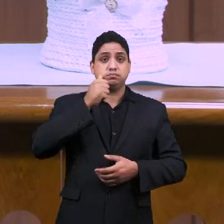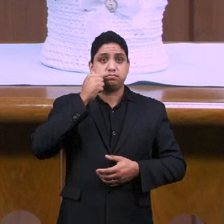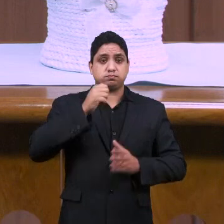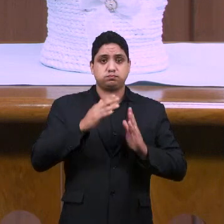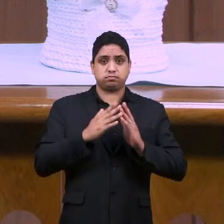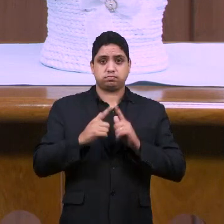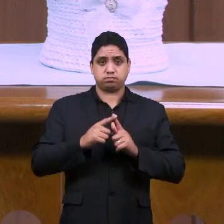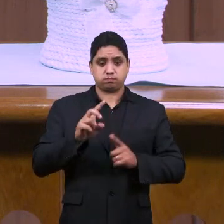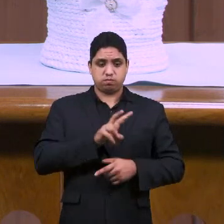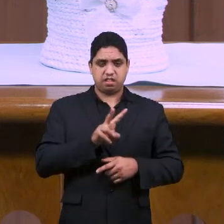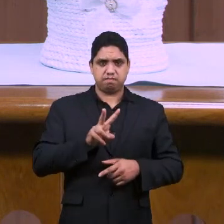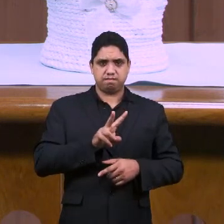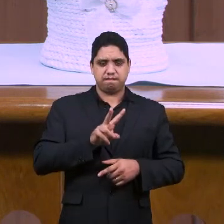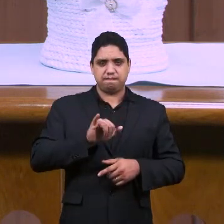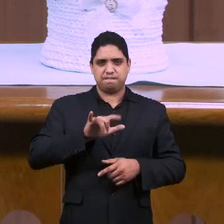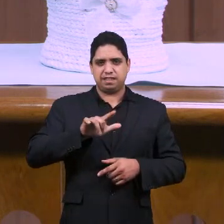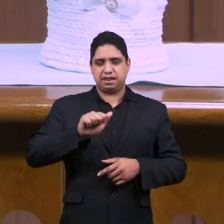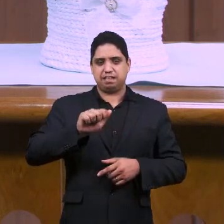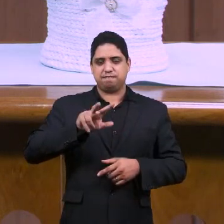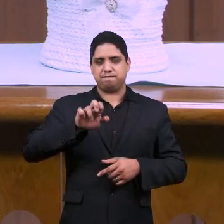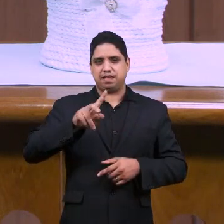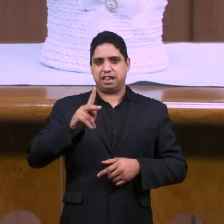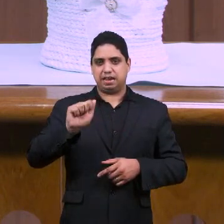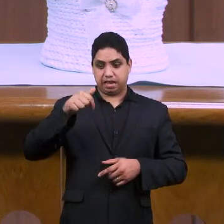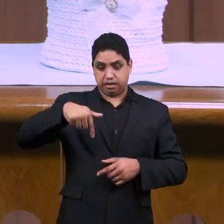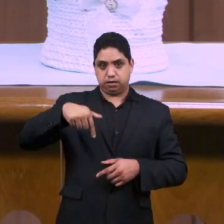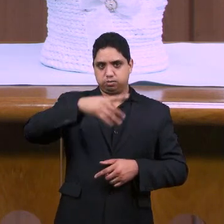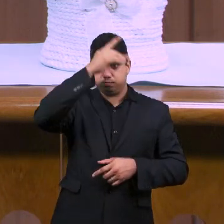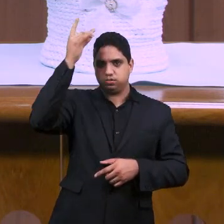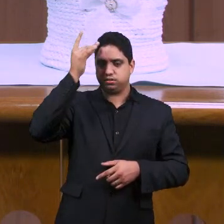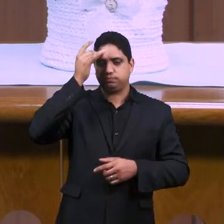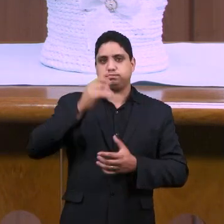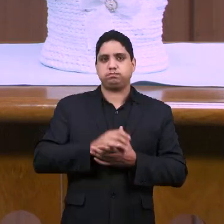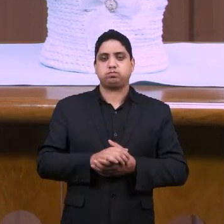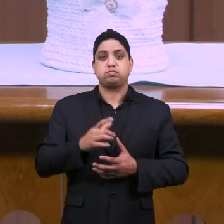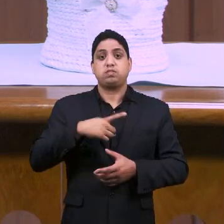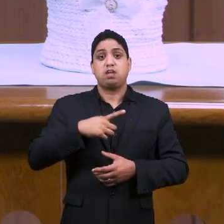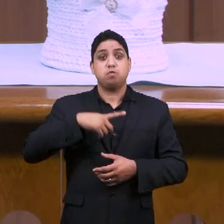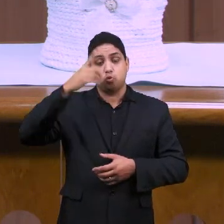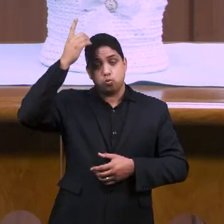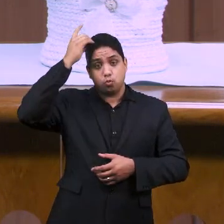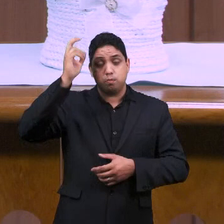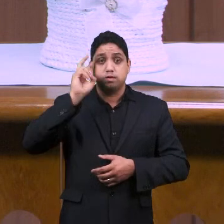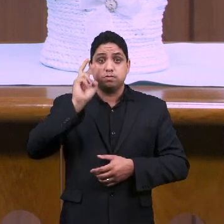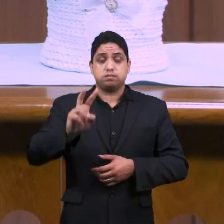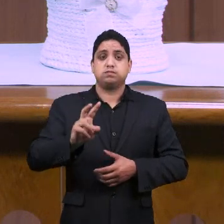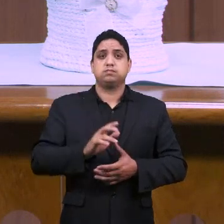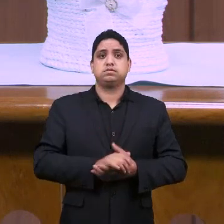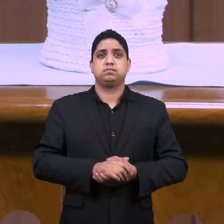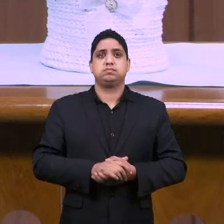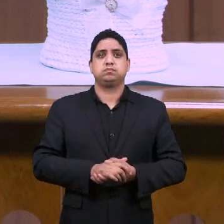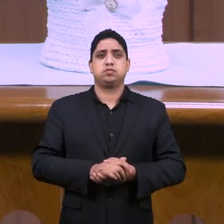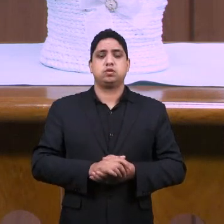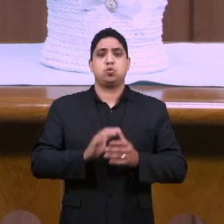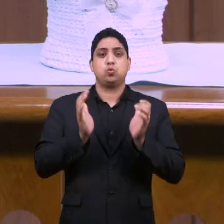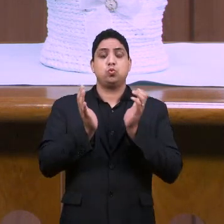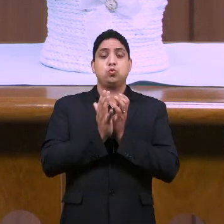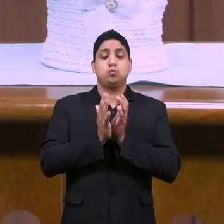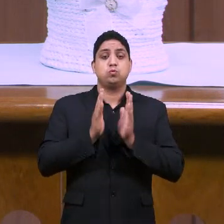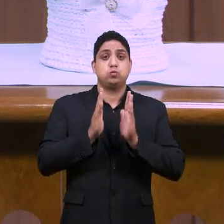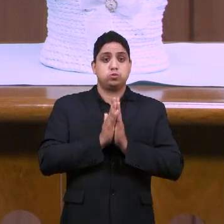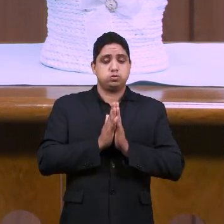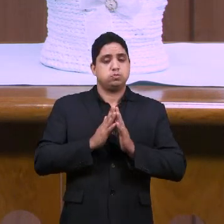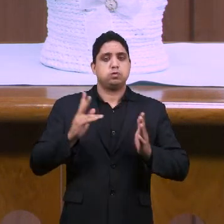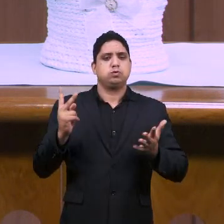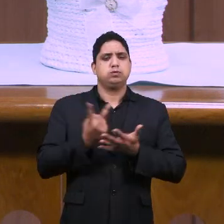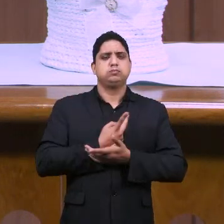une sœur de l'église de Vila Velha, ici, dans l'état du Espírito Santo, a eu une vision dans